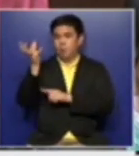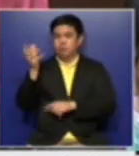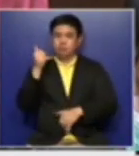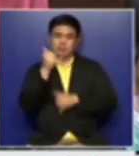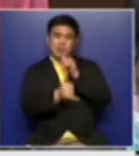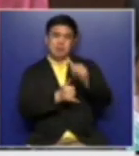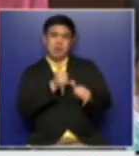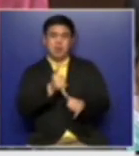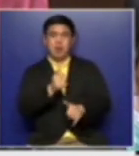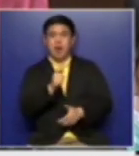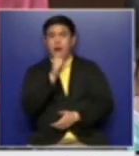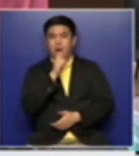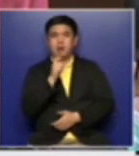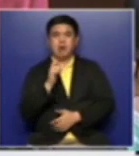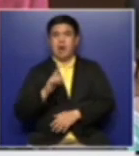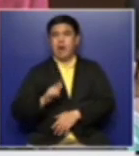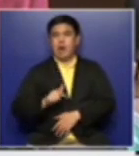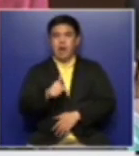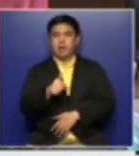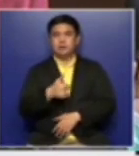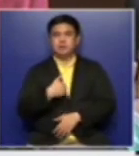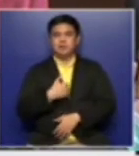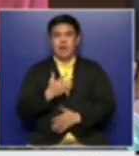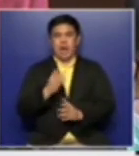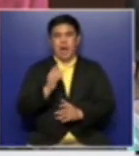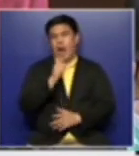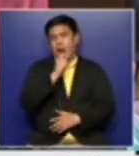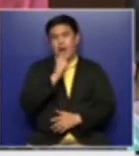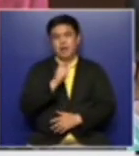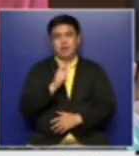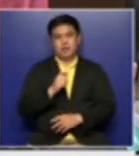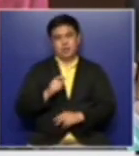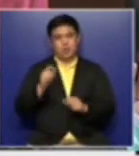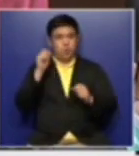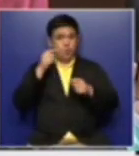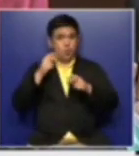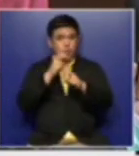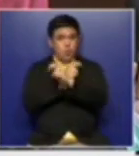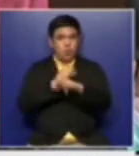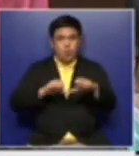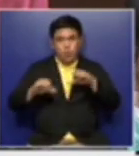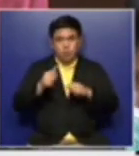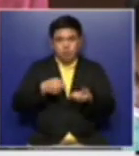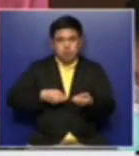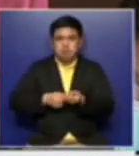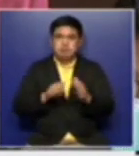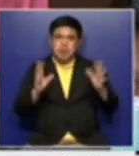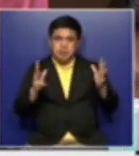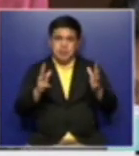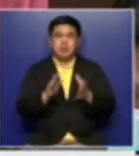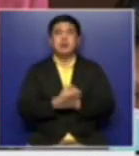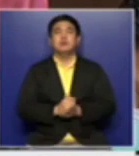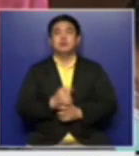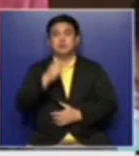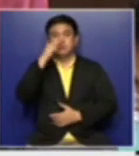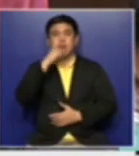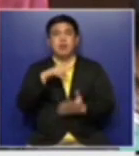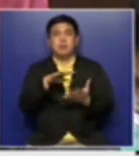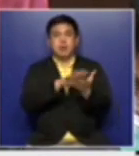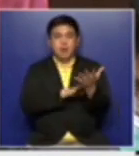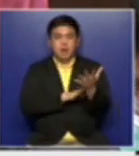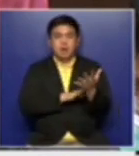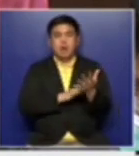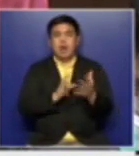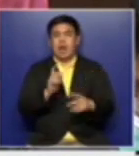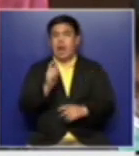อมไปทุกๆด้านเป็นแหล่งผลิตอาหารปลอดสารพิษเพื่อจำหน่ายไปทั่วโลกการจะทำให้ประเทศไทยเป็นประเทศผลิตอาหารปลอดส